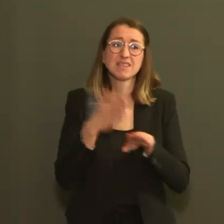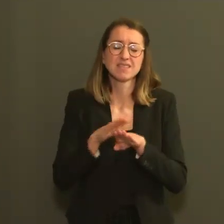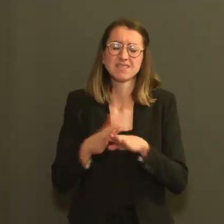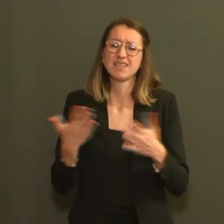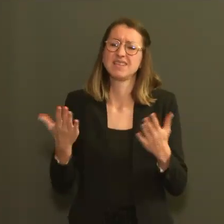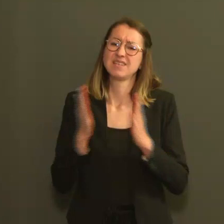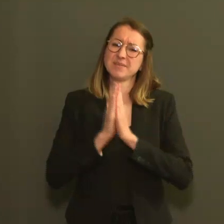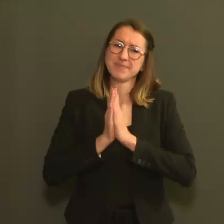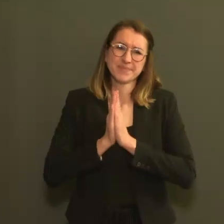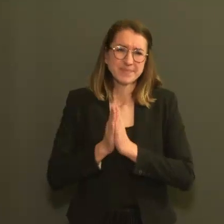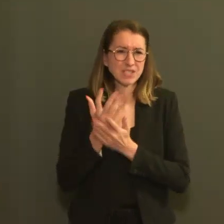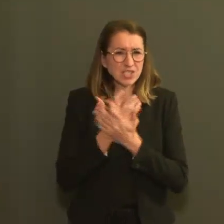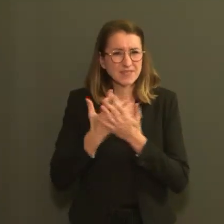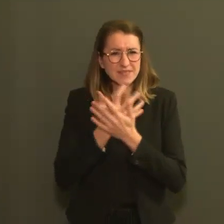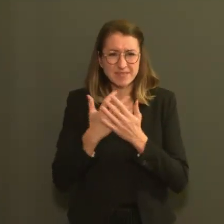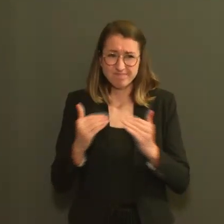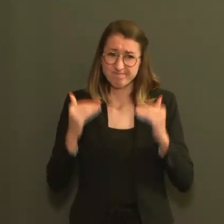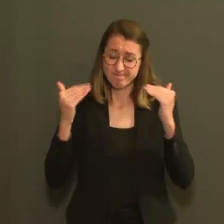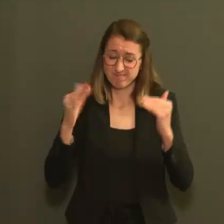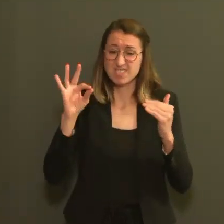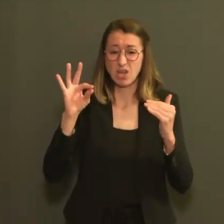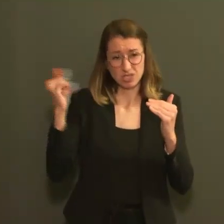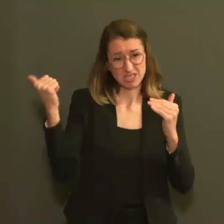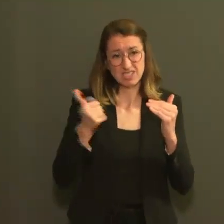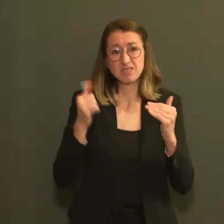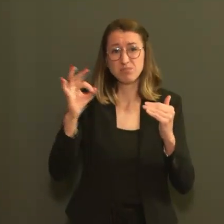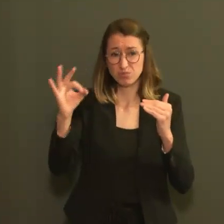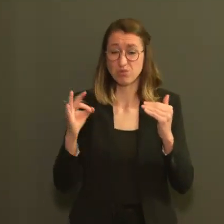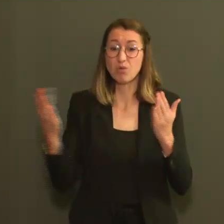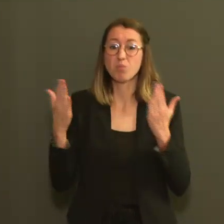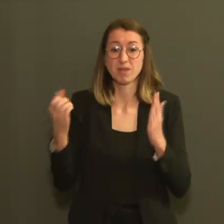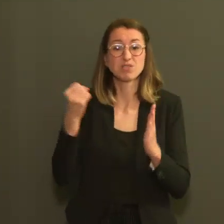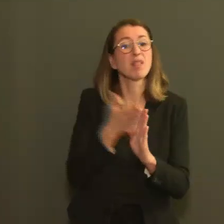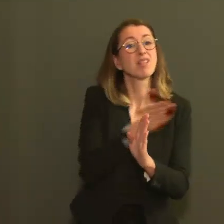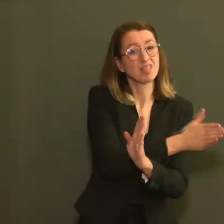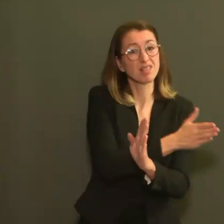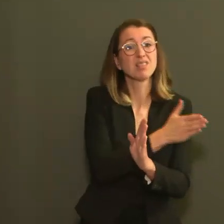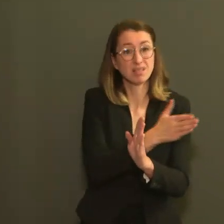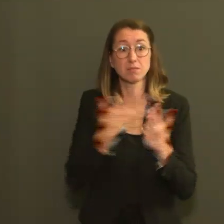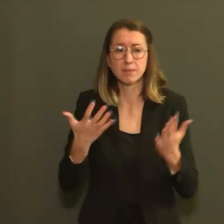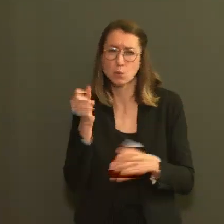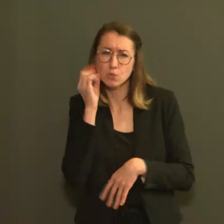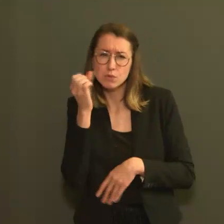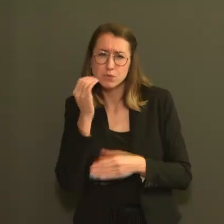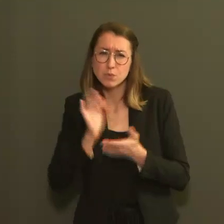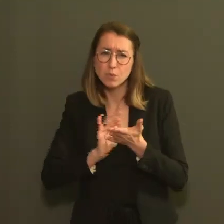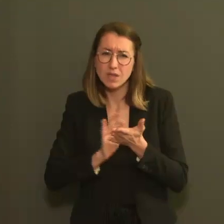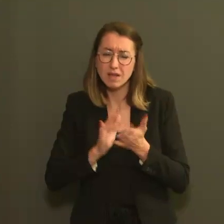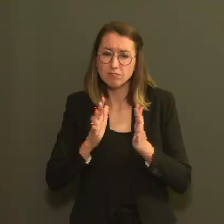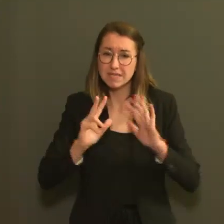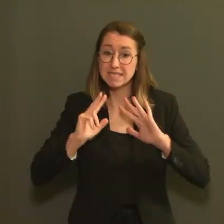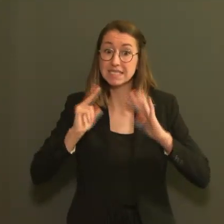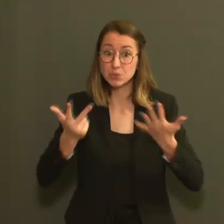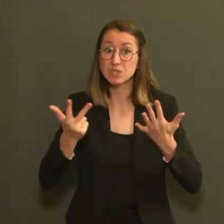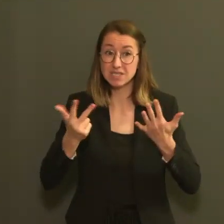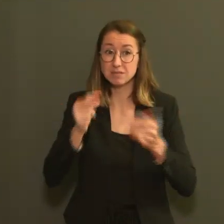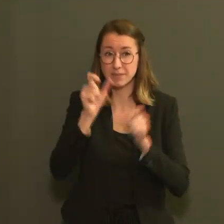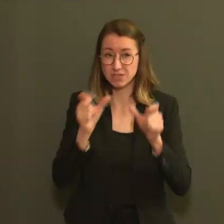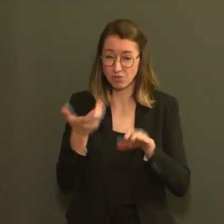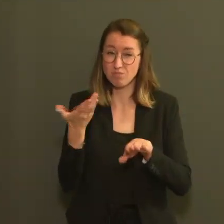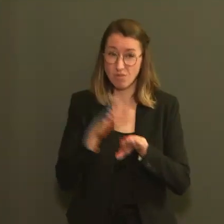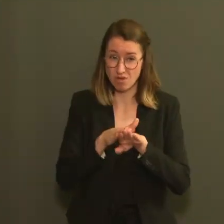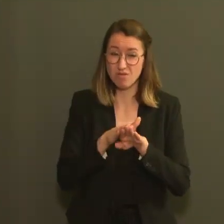56% d'augmentation par rapport à la semaine passée, soit actuellement 18 décès en moyenne par jour, en soulignant que nous avons eu 24